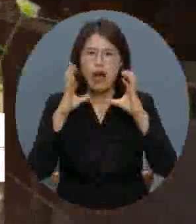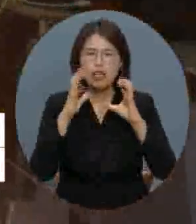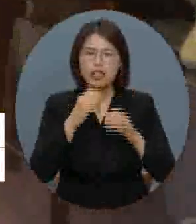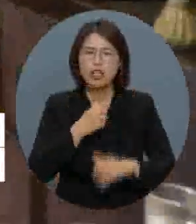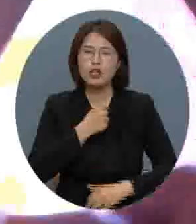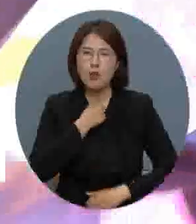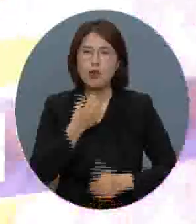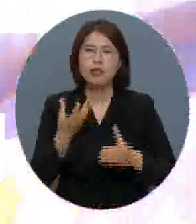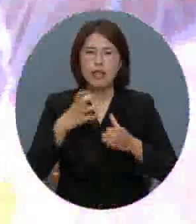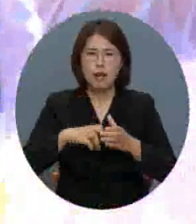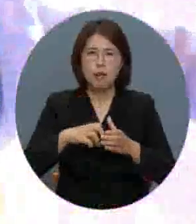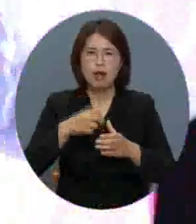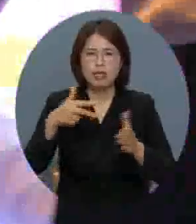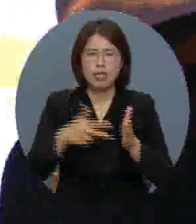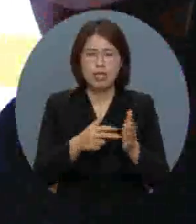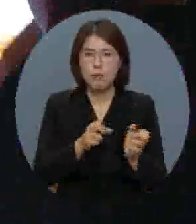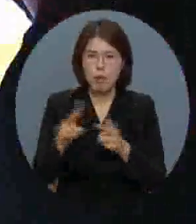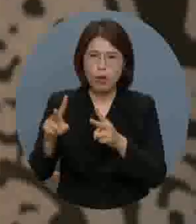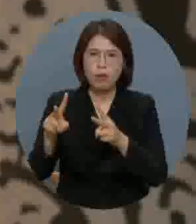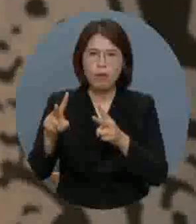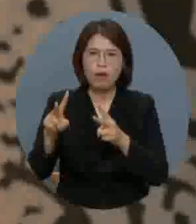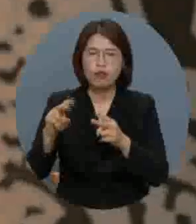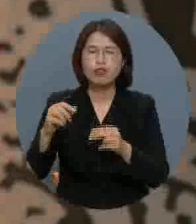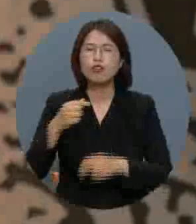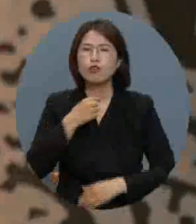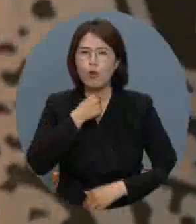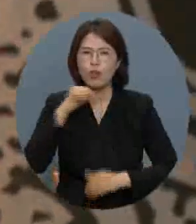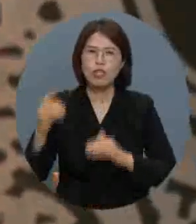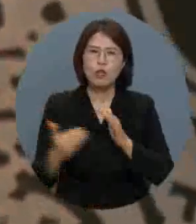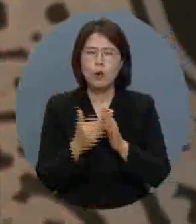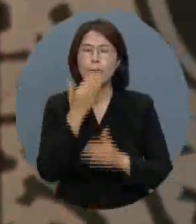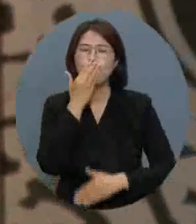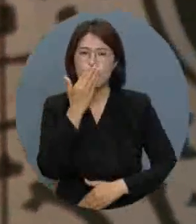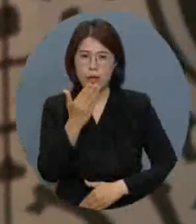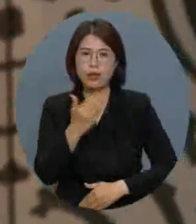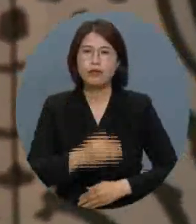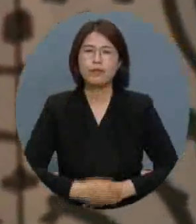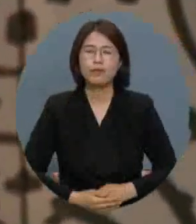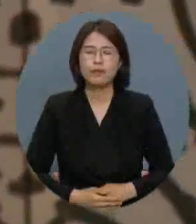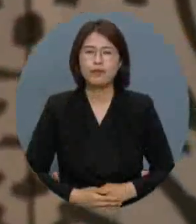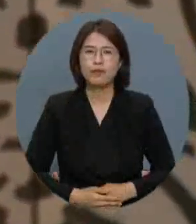담아 재단에 보내주면 꿈이 이루어집니다. MBC 뉴스 손은민입니다.